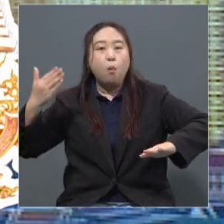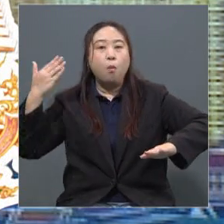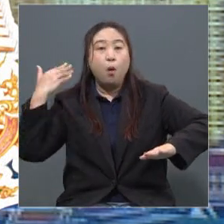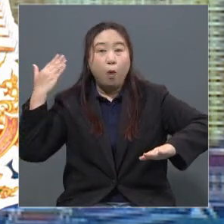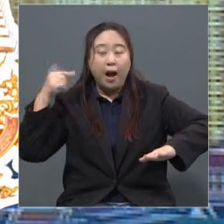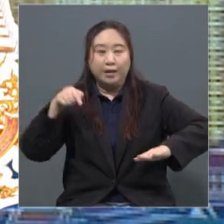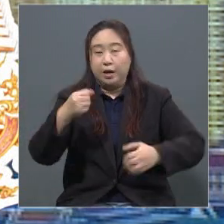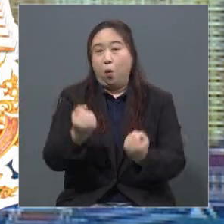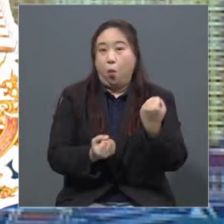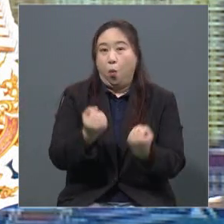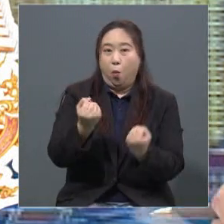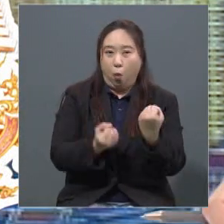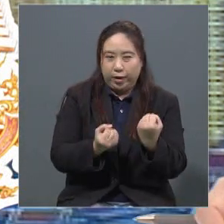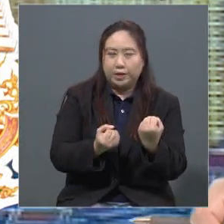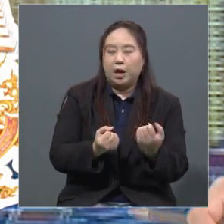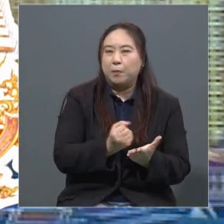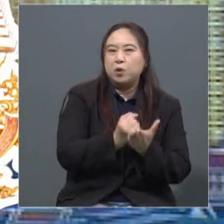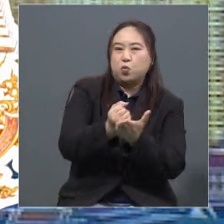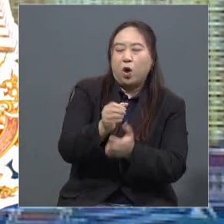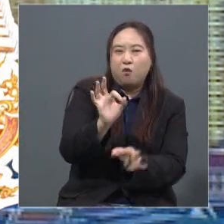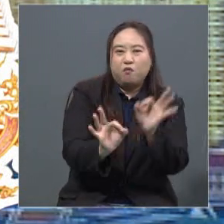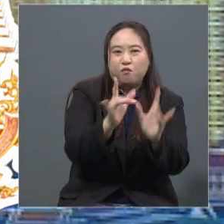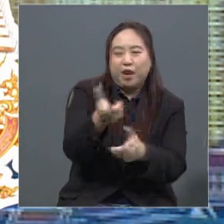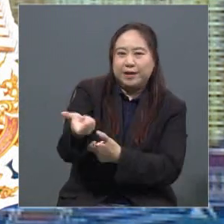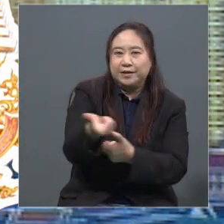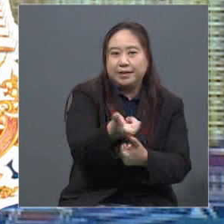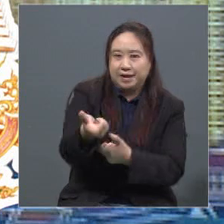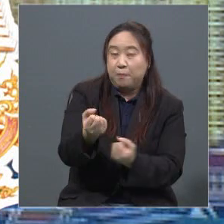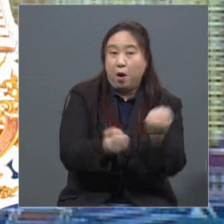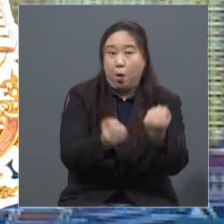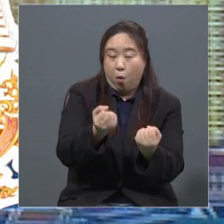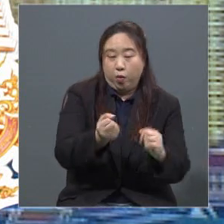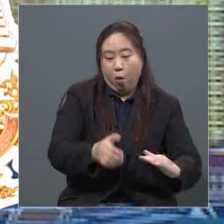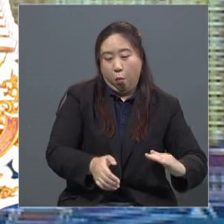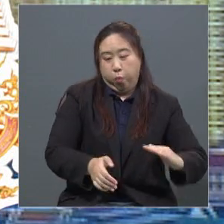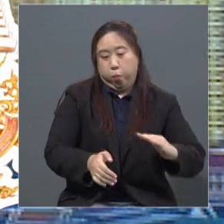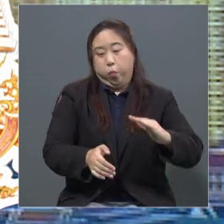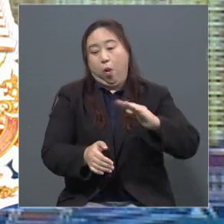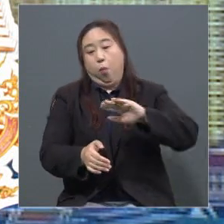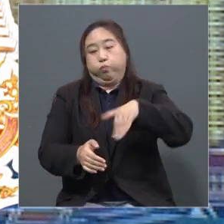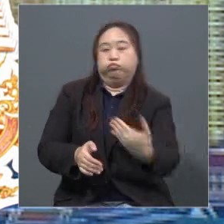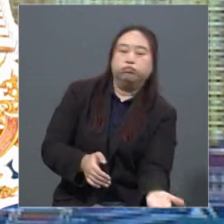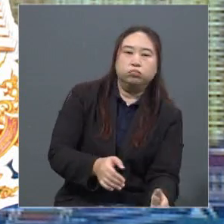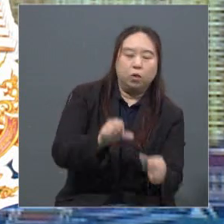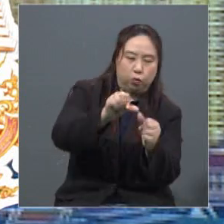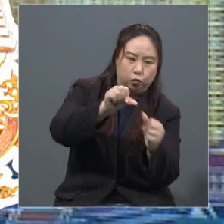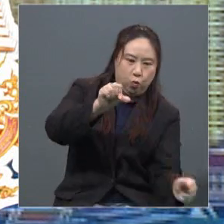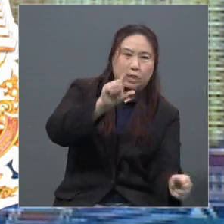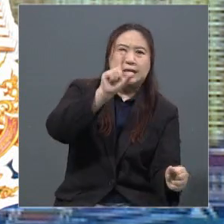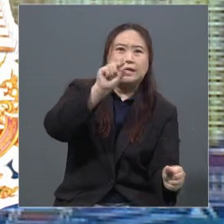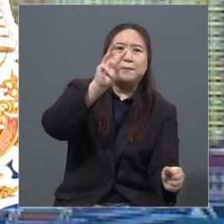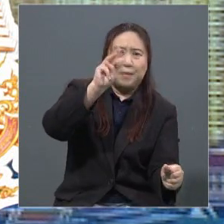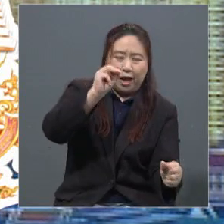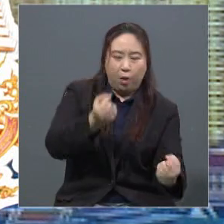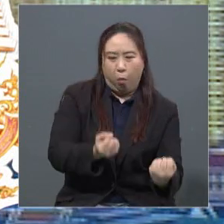ปฏิบัติงานลาดตระเวนระดับไฟป่าในพื้นที่ป่าสงวนแห่งชาติป่าจอมทองเนี่ยเสียหลักแล้วก็ตกเหวสูง 20เมตทีเดียวนะคะขณะที่เข้าไปตรวจ